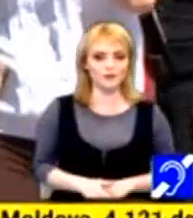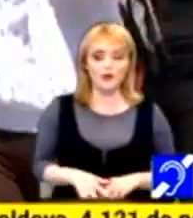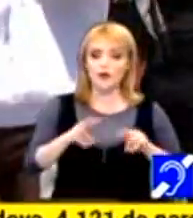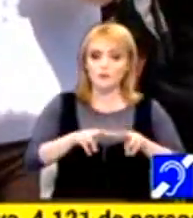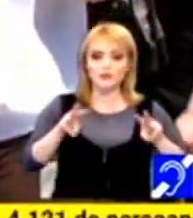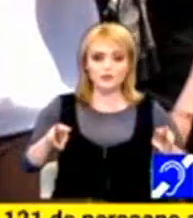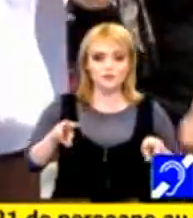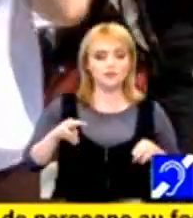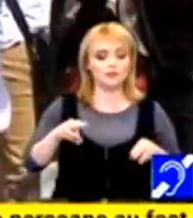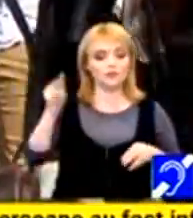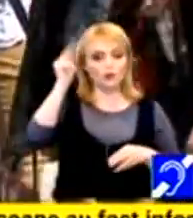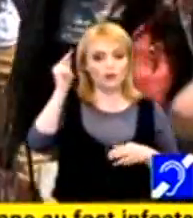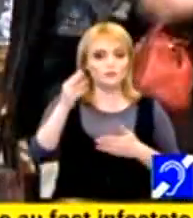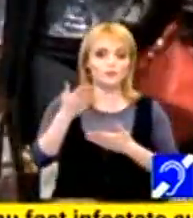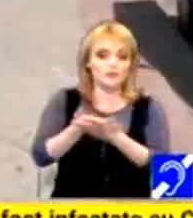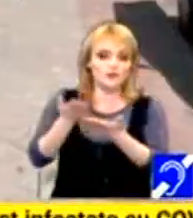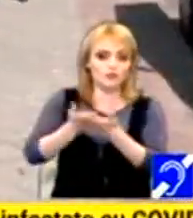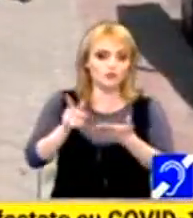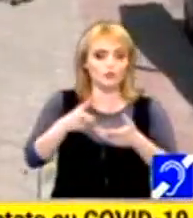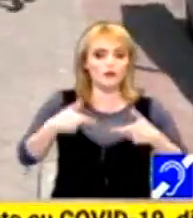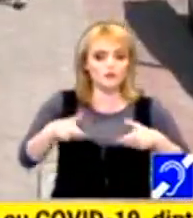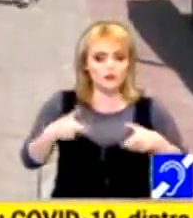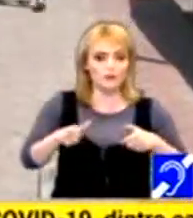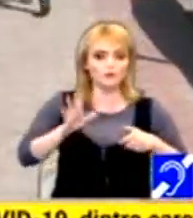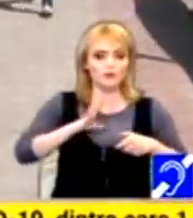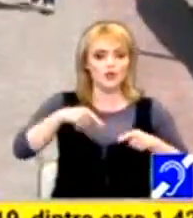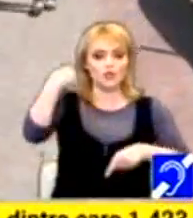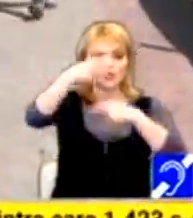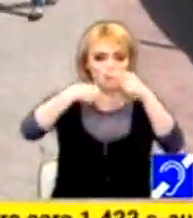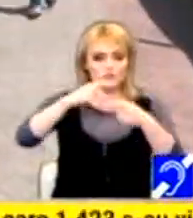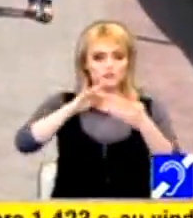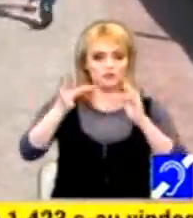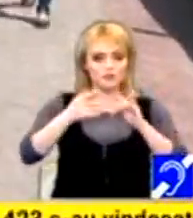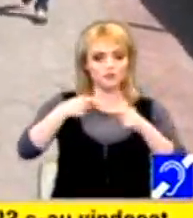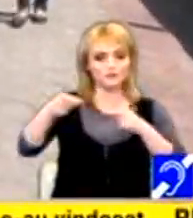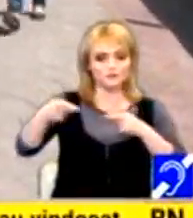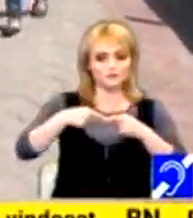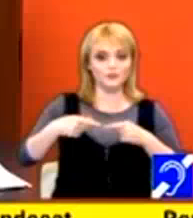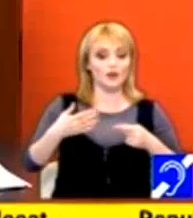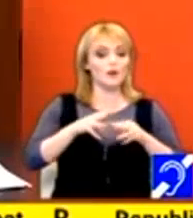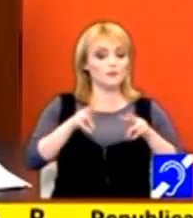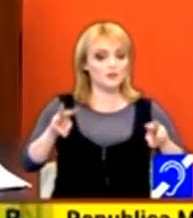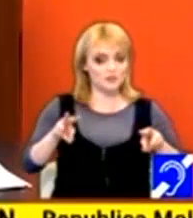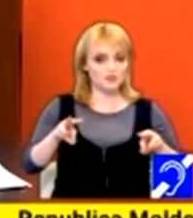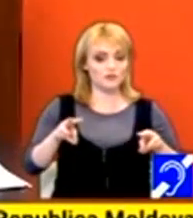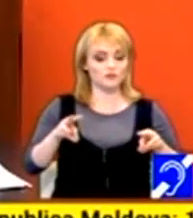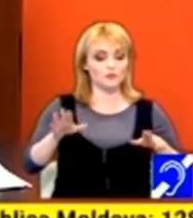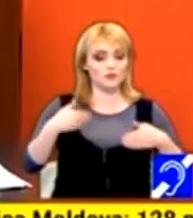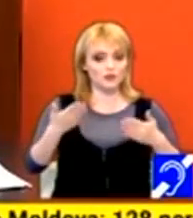Ministerul Educației a recomandat susținerea examenelor în regim online. Ministerul va propune pentru anul